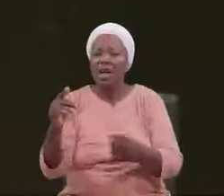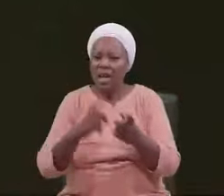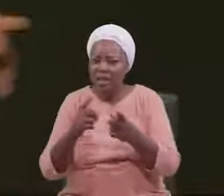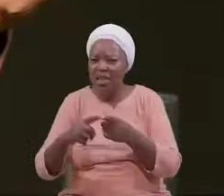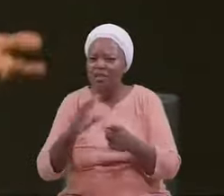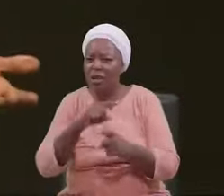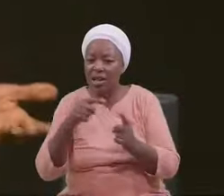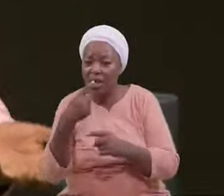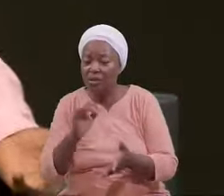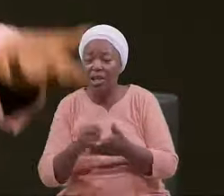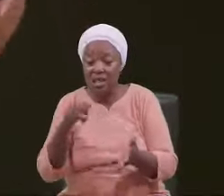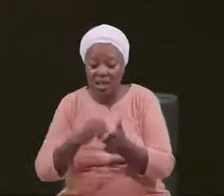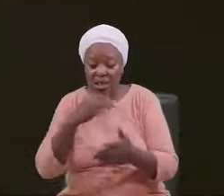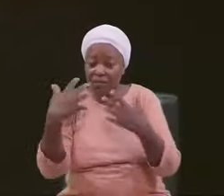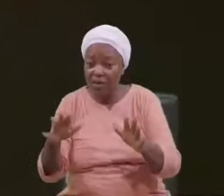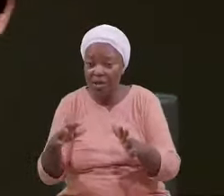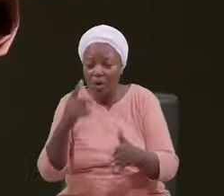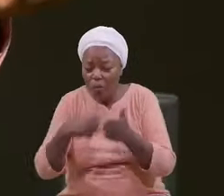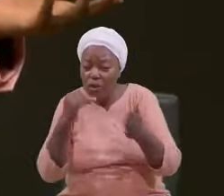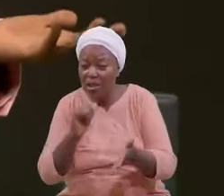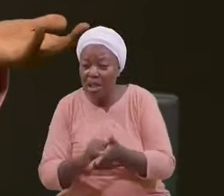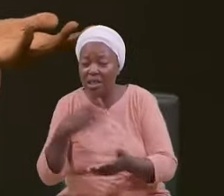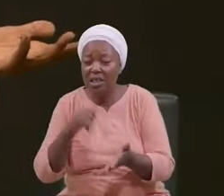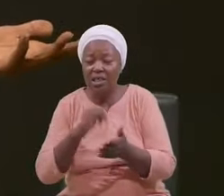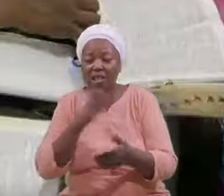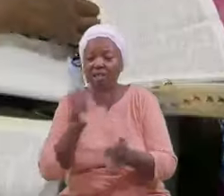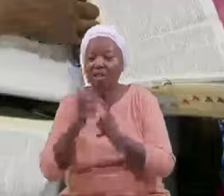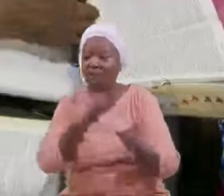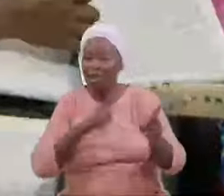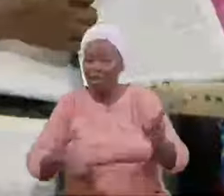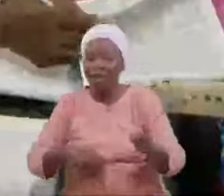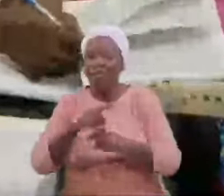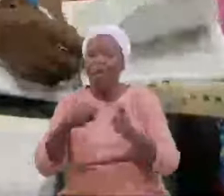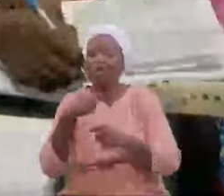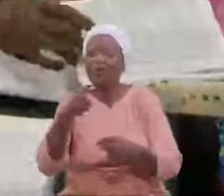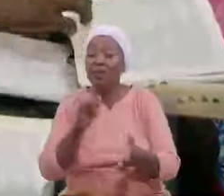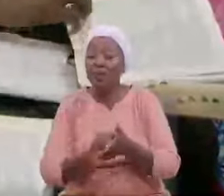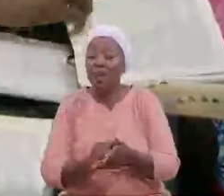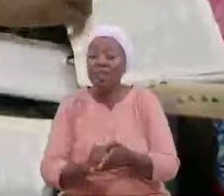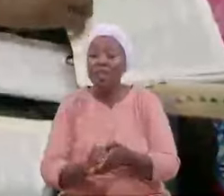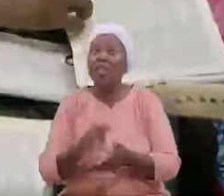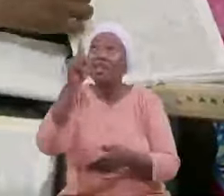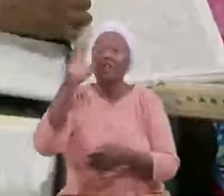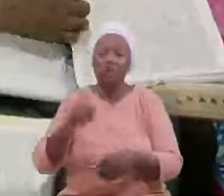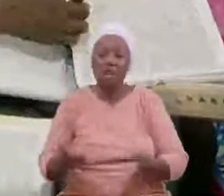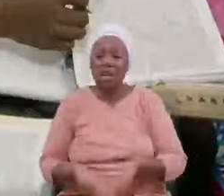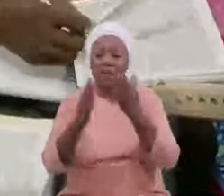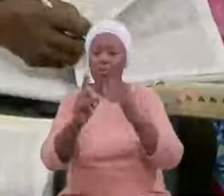dis, il vous redressera, c'est quoi? C'est la parole du Seigneur.